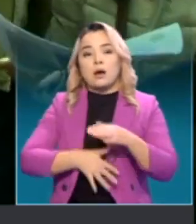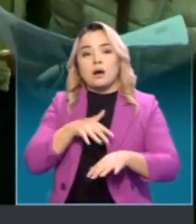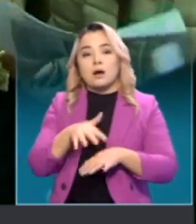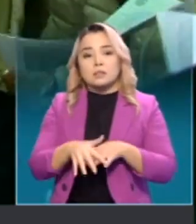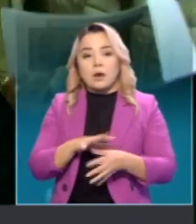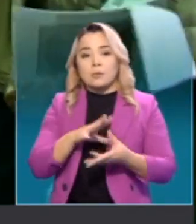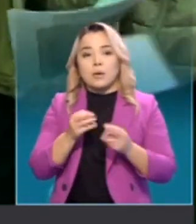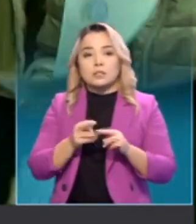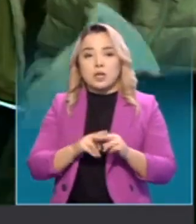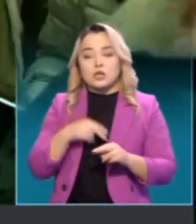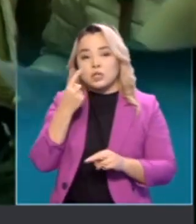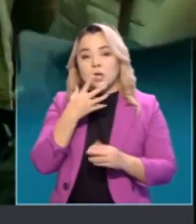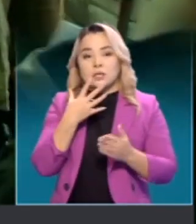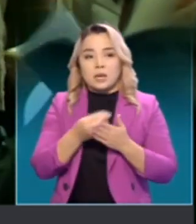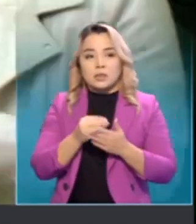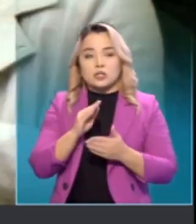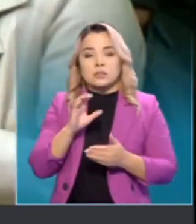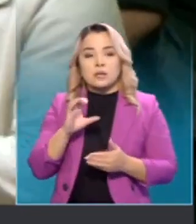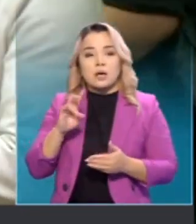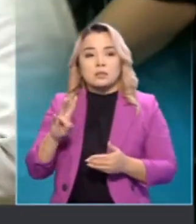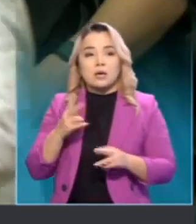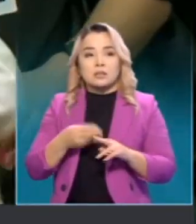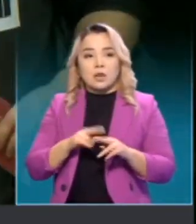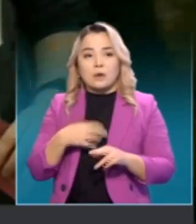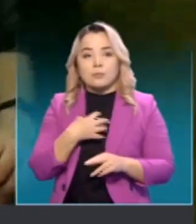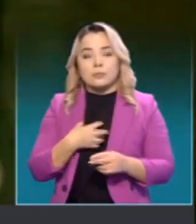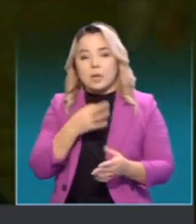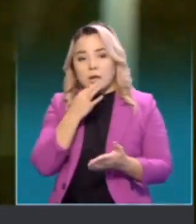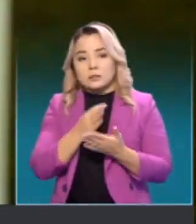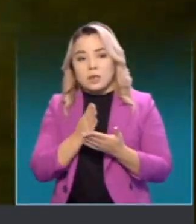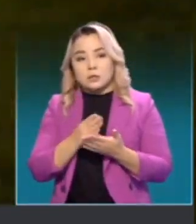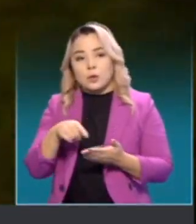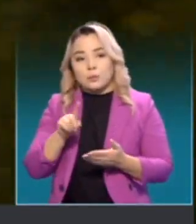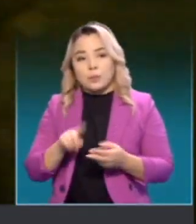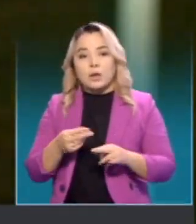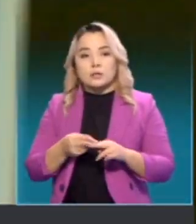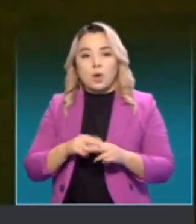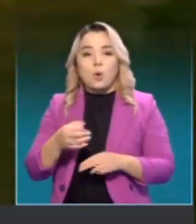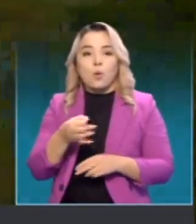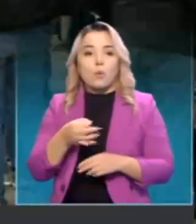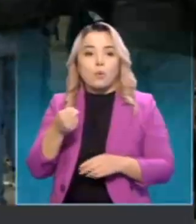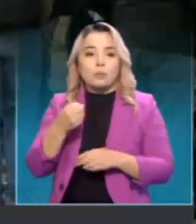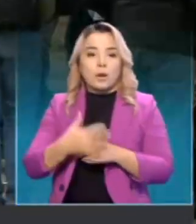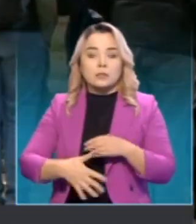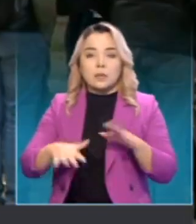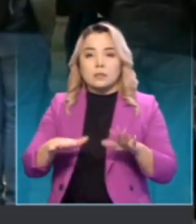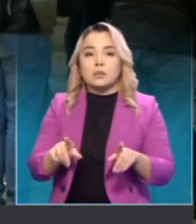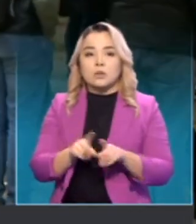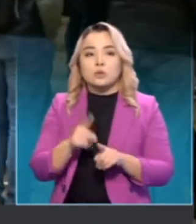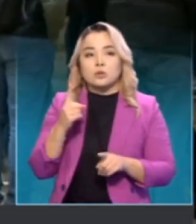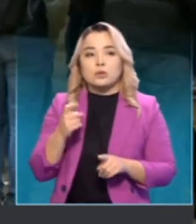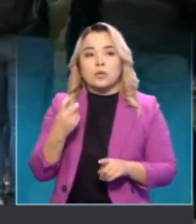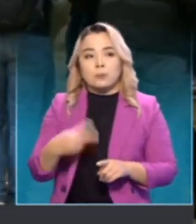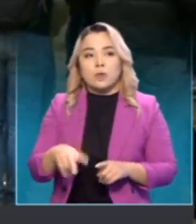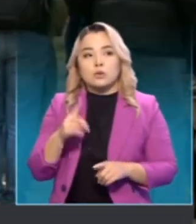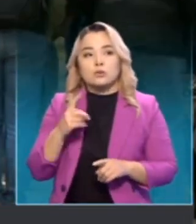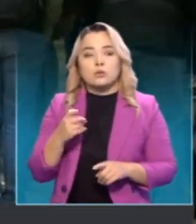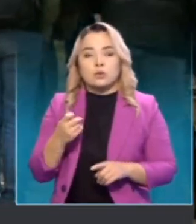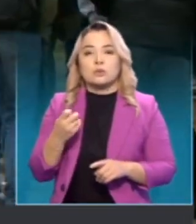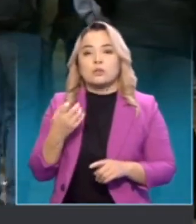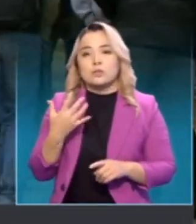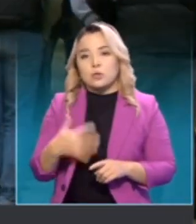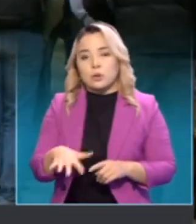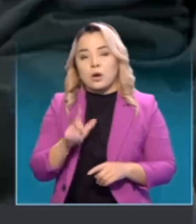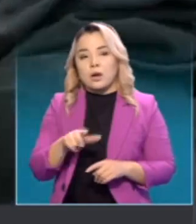жатқандардың дені жеке сәйкестендіру нөмірін қажет етеді. Қазір жалғыз осы орталыққа 120-150 адам кезекте тұр.